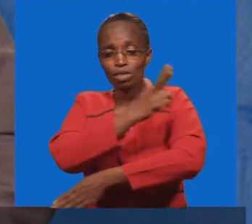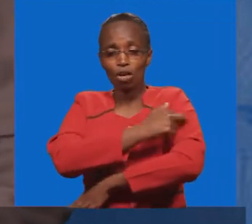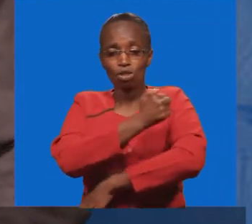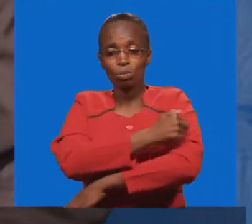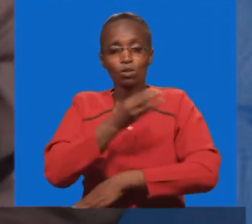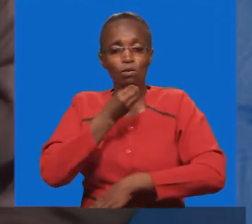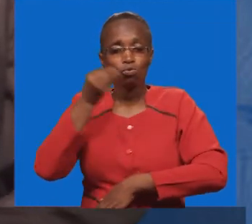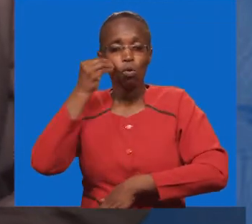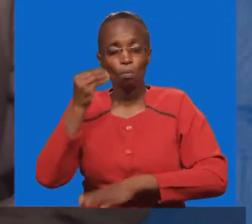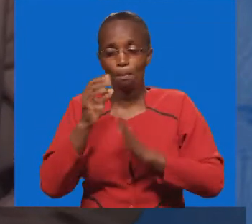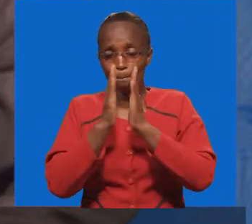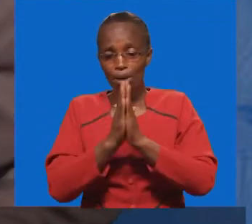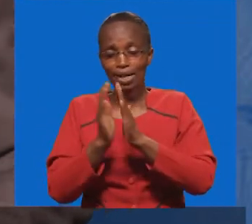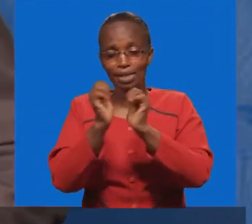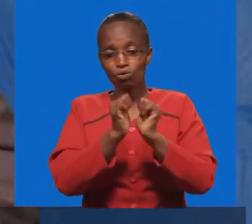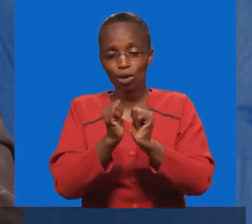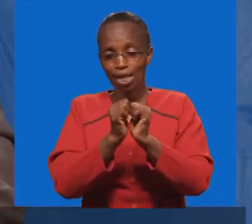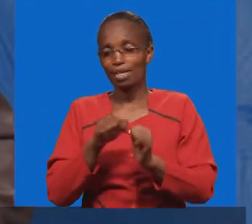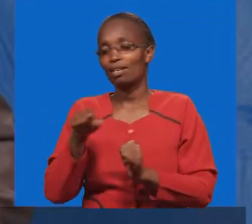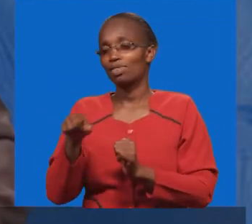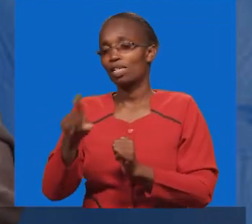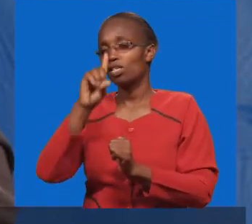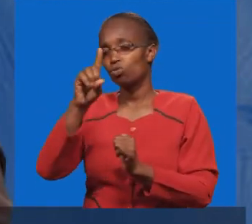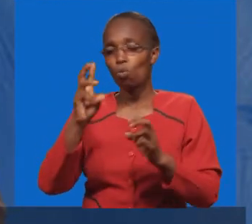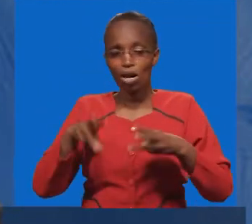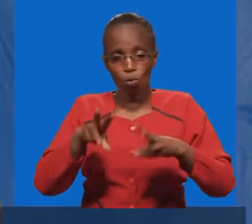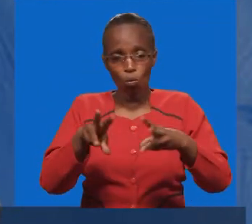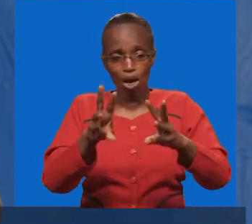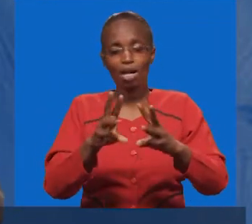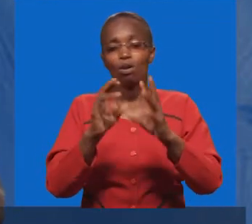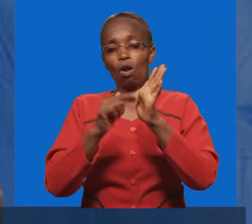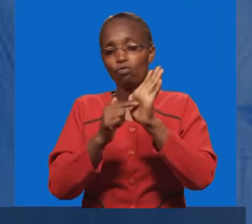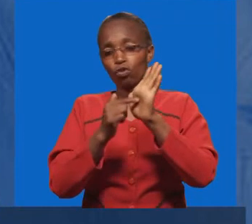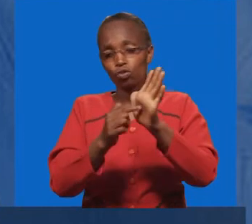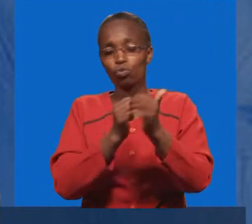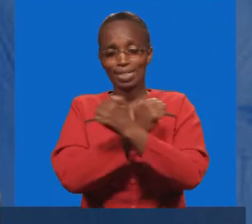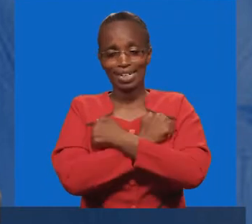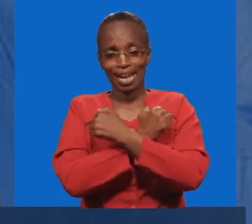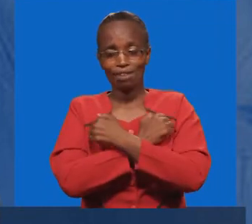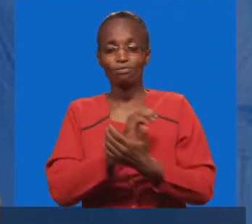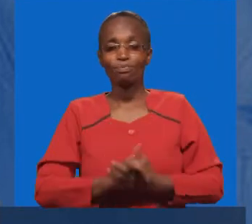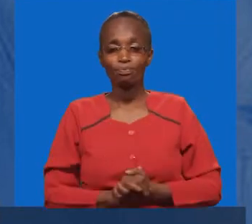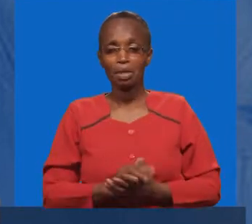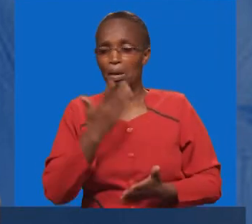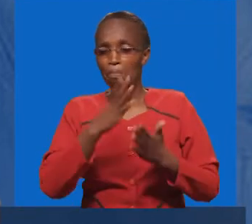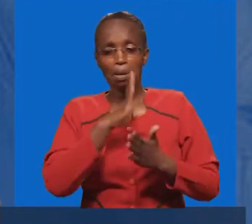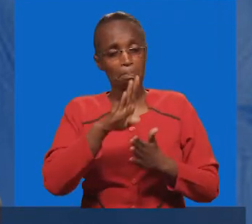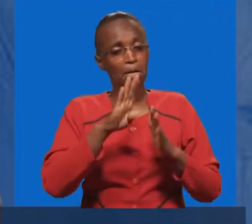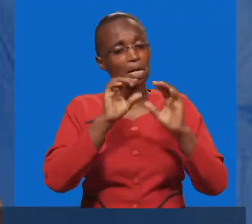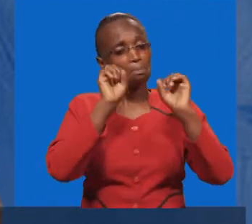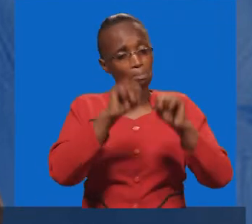kuwatembelea pale hospitali, pale nyumbani na kuomba pamoja na wao. Hiyo ni moja wapo ya njia ya kuonyesha